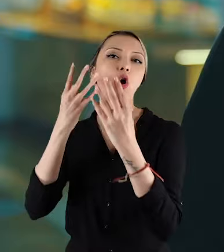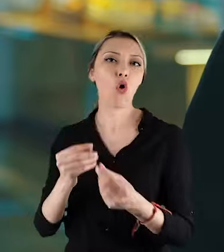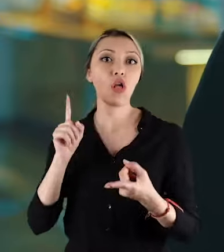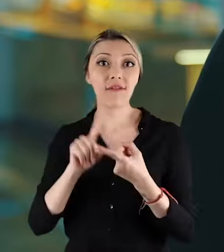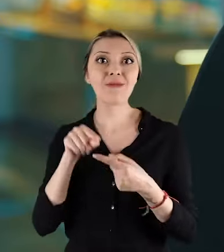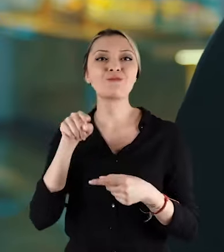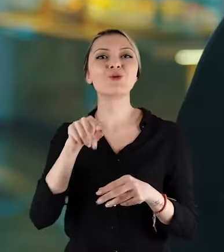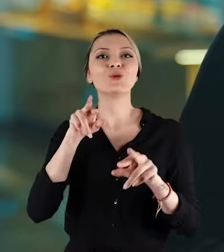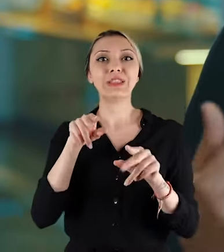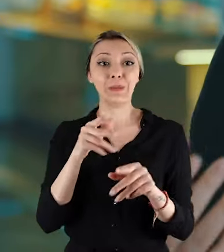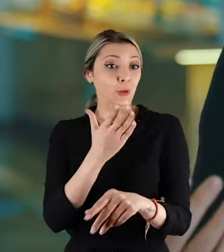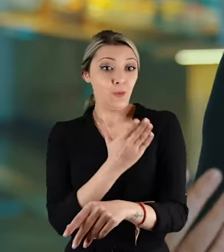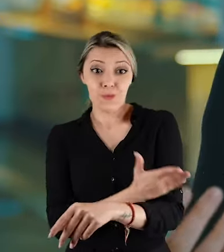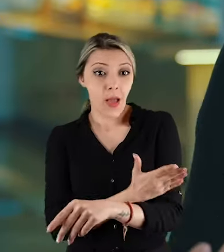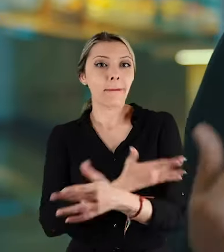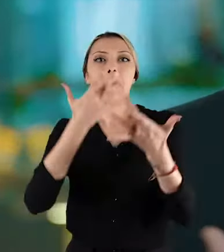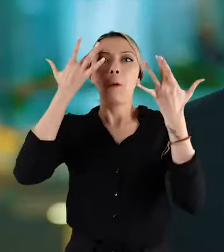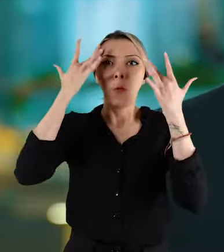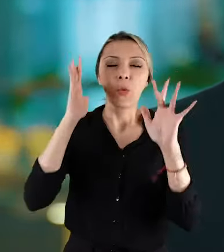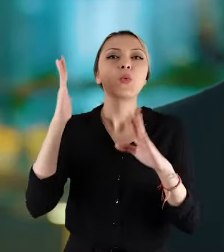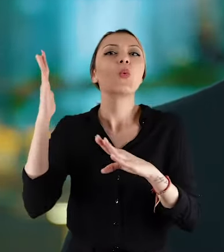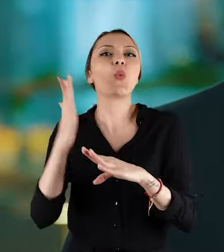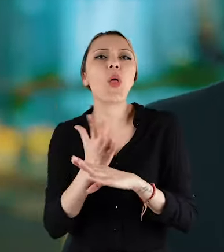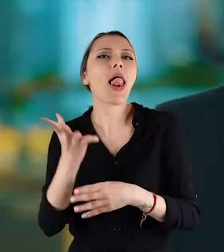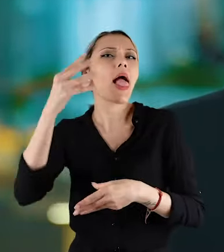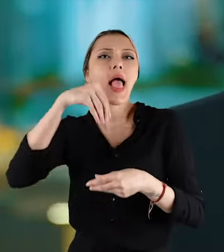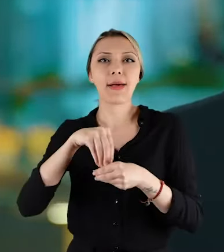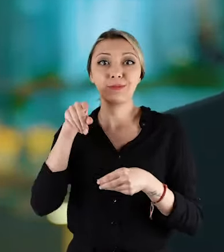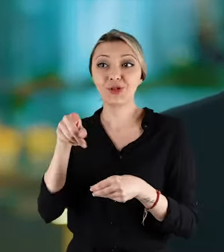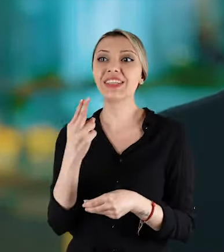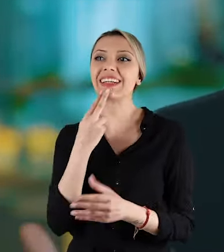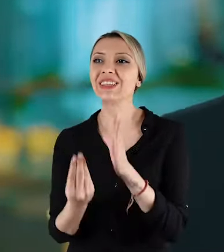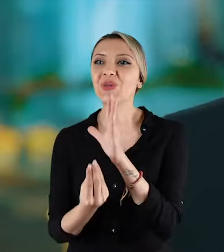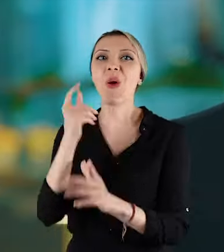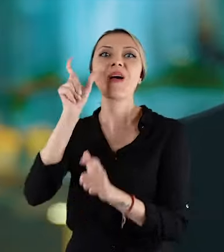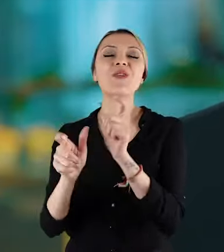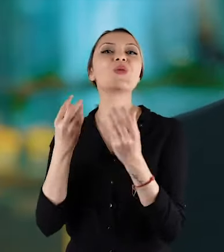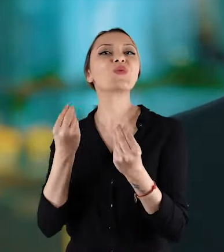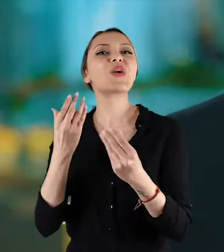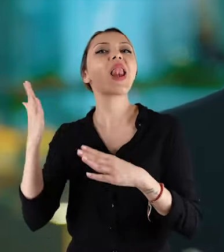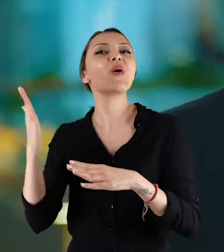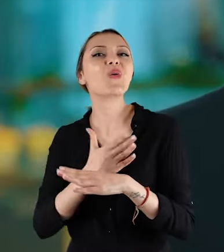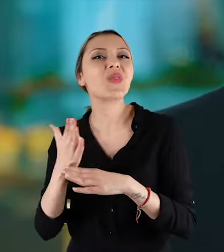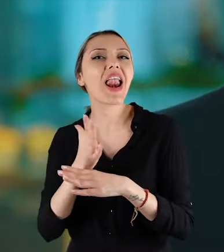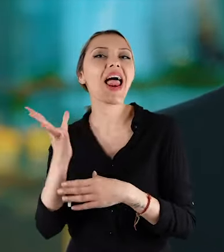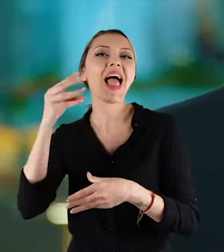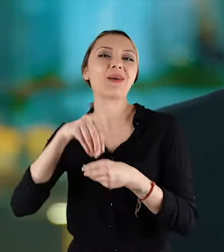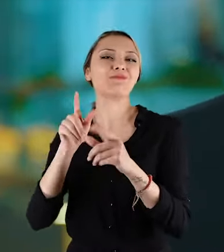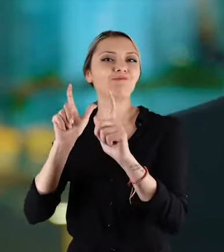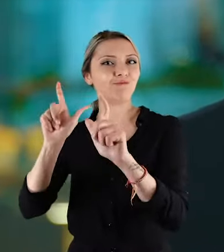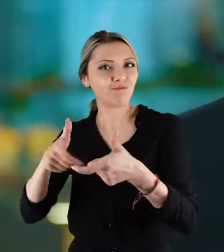sayede aslında kültürel değerlerimizi, yöresel ürünlerimizi, kadın üreticilerin ürettiği o güzel ürünleri büyük